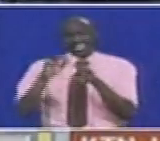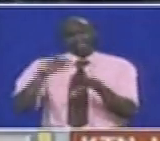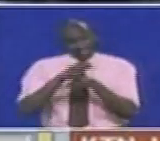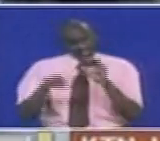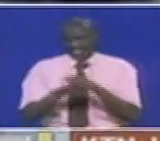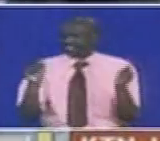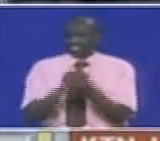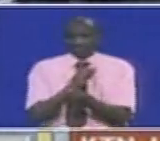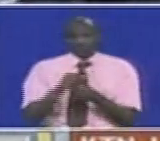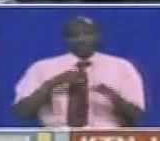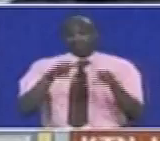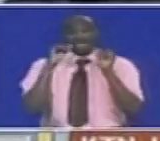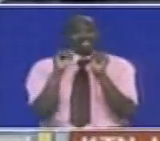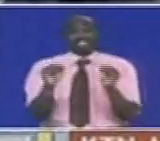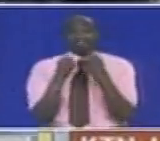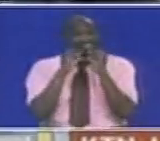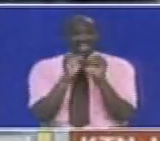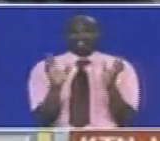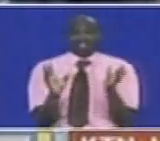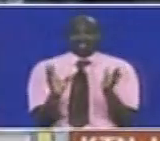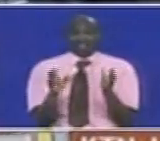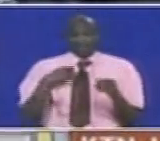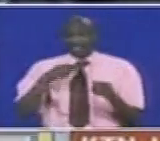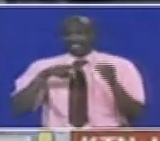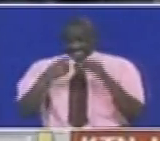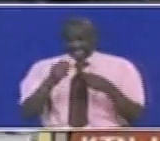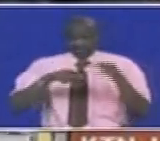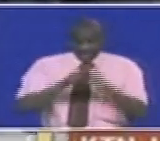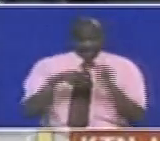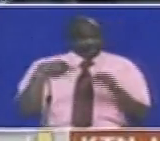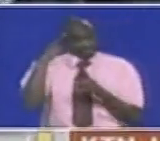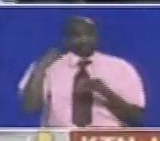kimebaki. Sijaweza kuchukua kitu hata moja. Juu hata nilitaka kuingia kwa nyumba, nikaona nitasomokea kwa nyumba.